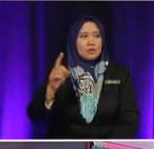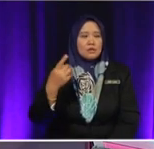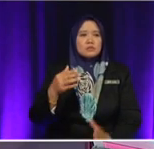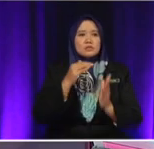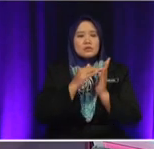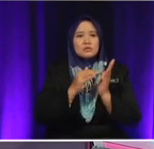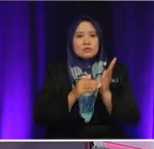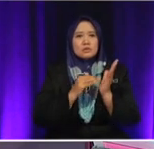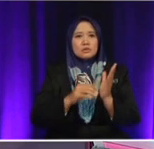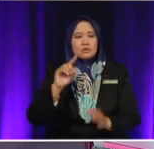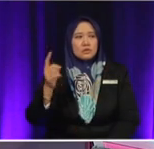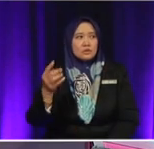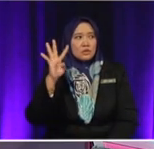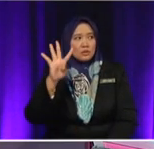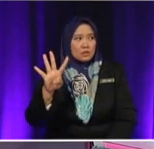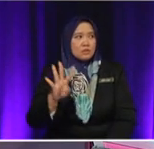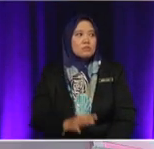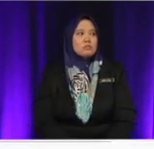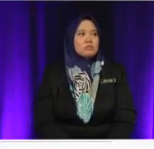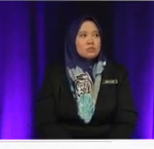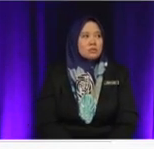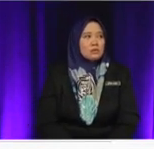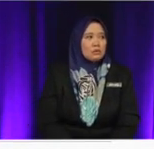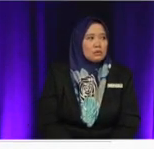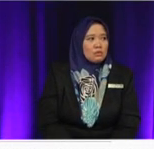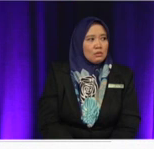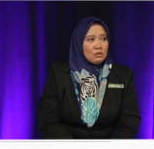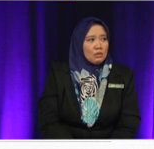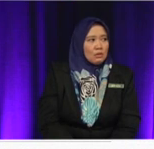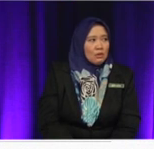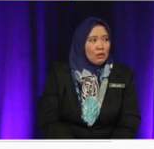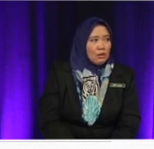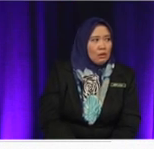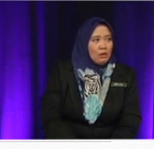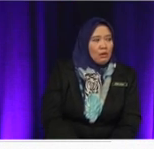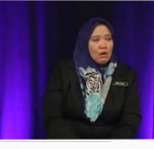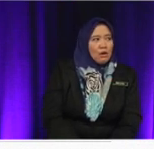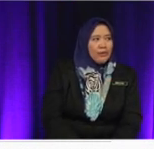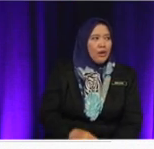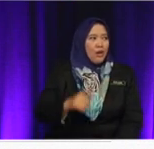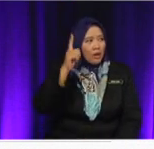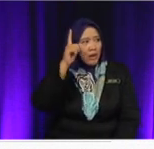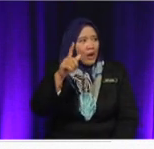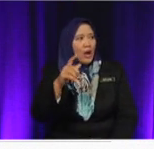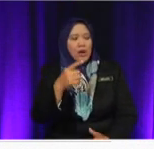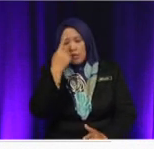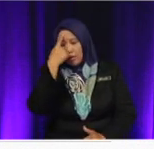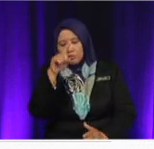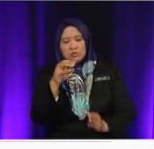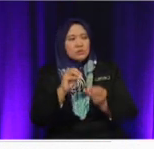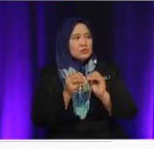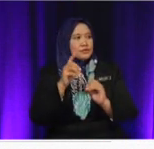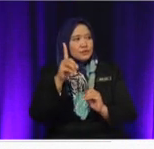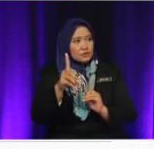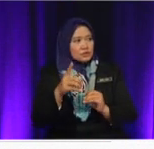A dahulu jawapan dia. Okey, ada 3 markah. Kalau tadi Afika bagi